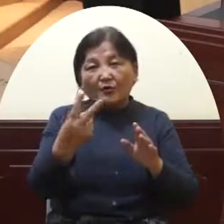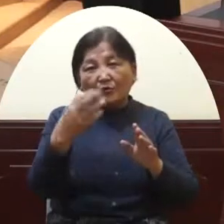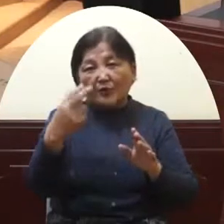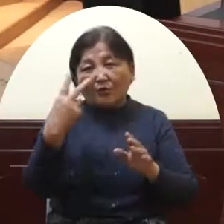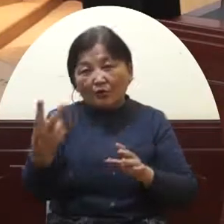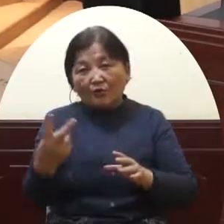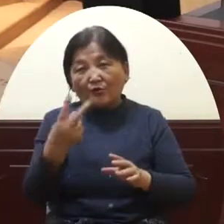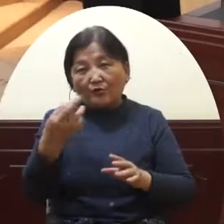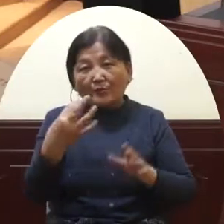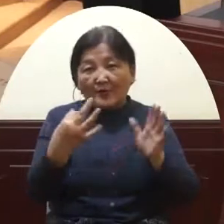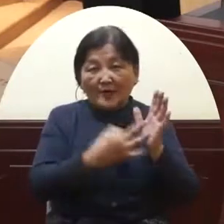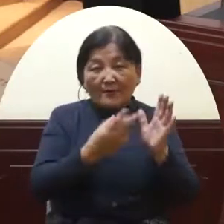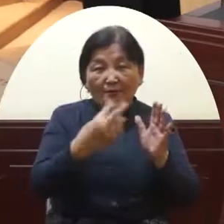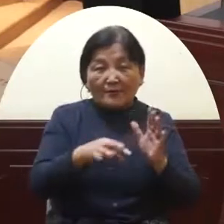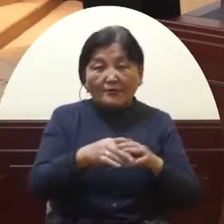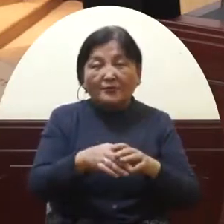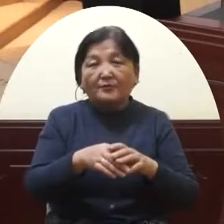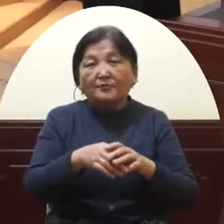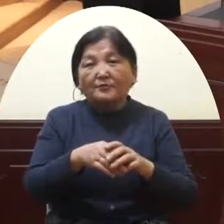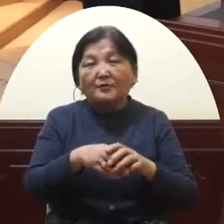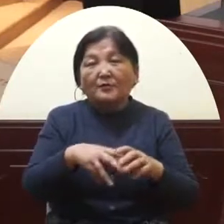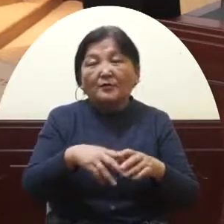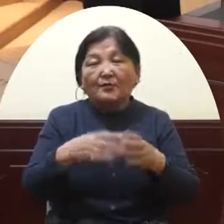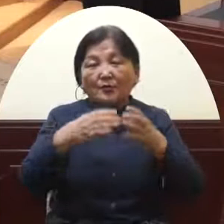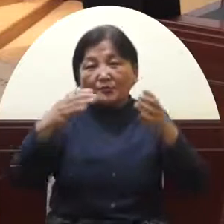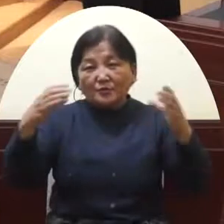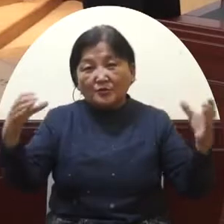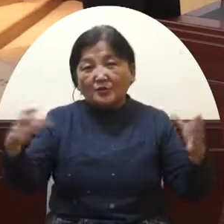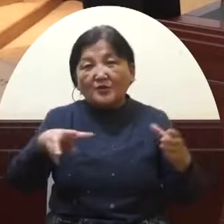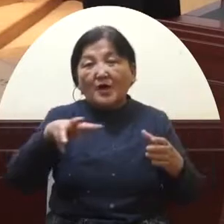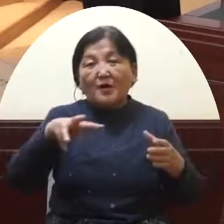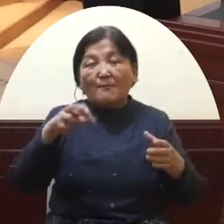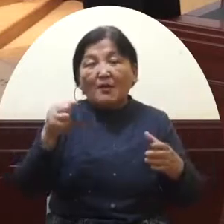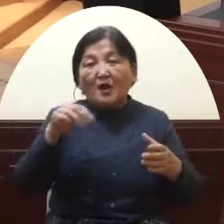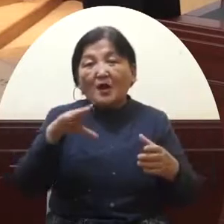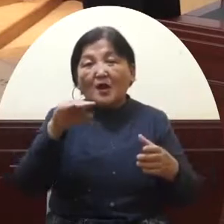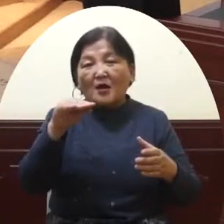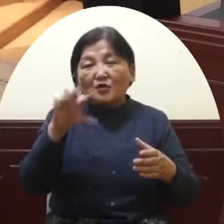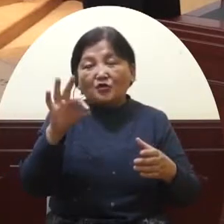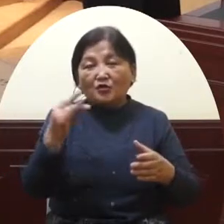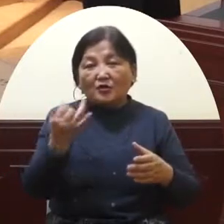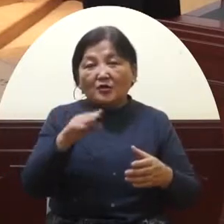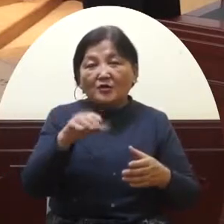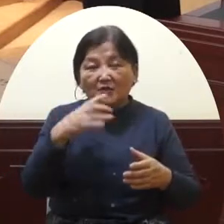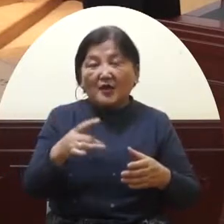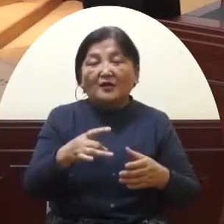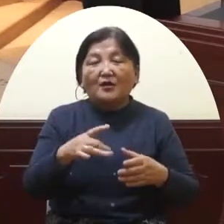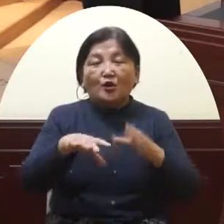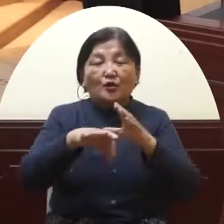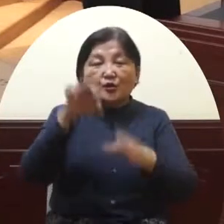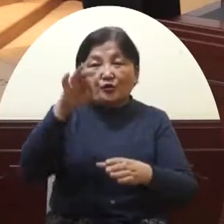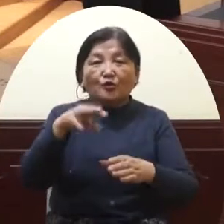92 2008 онд бол блок систем гэж хэлдэг том сонгосон олон мандаттай мажоритар тогтолцоо. За том сонгосныга өдөр аймагудаар нэг томсгож